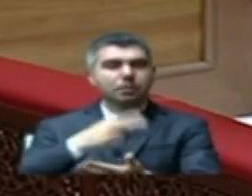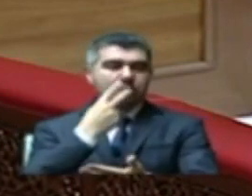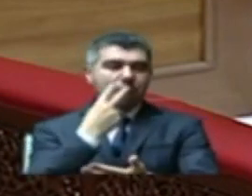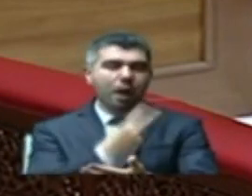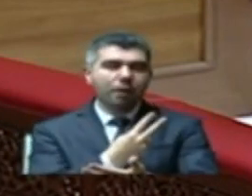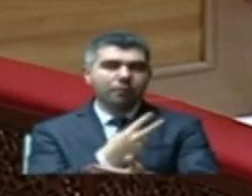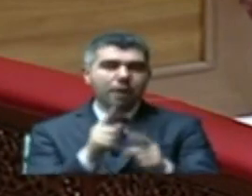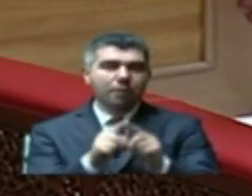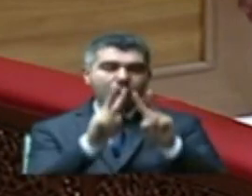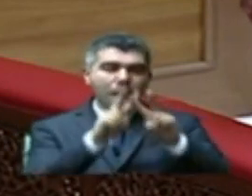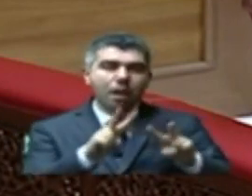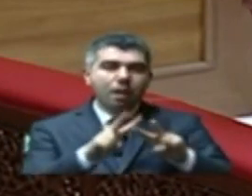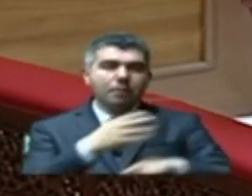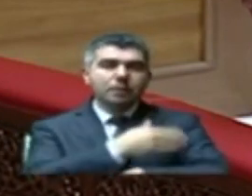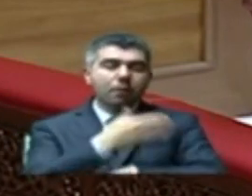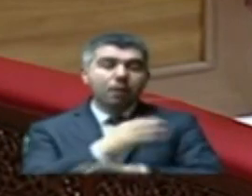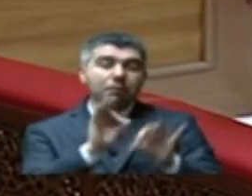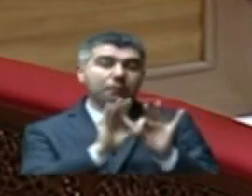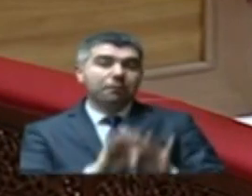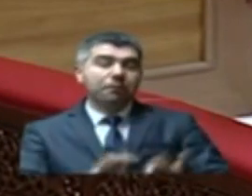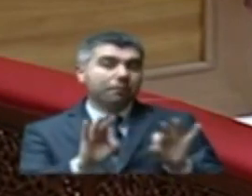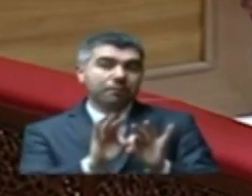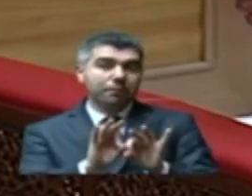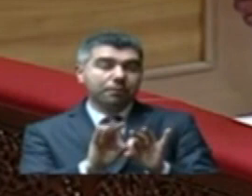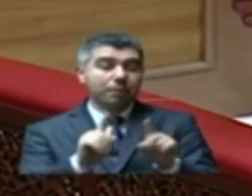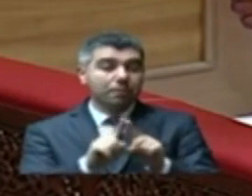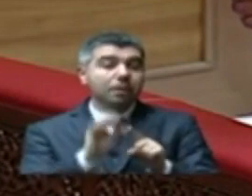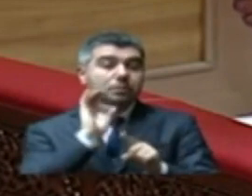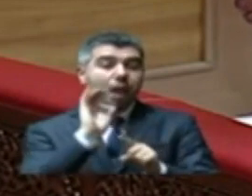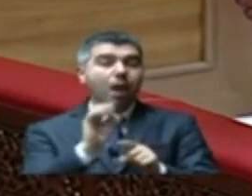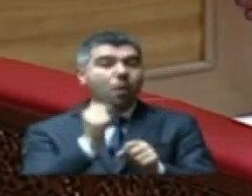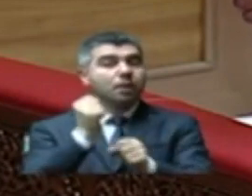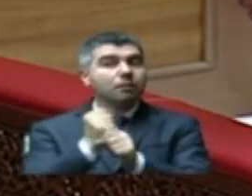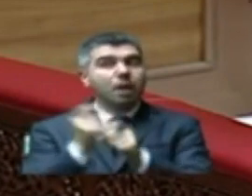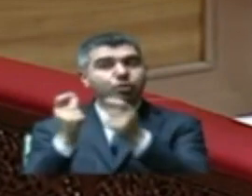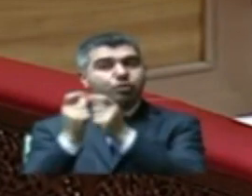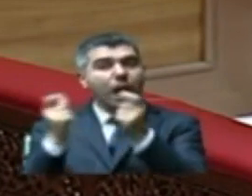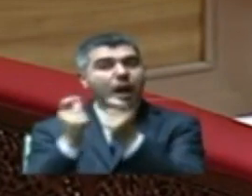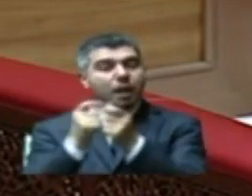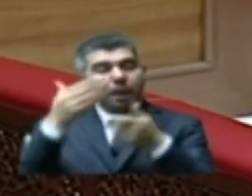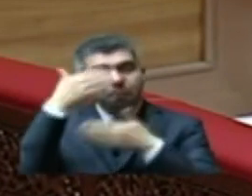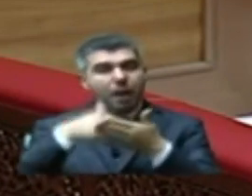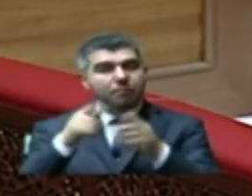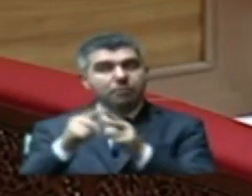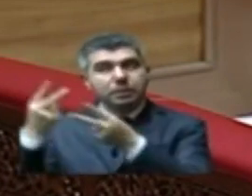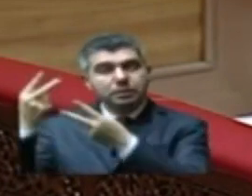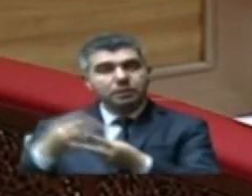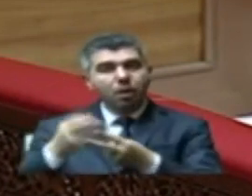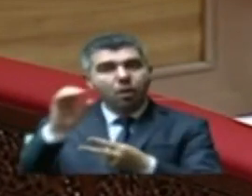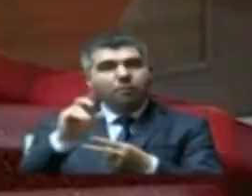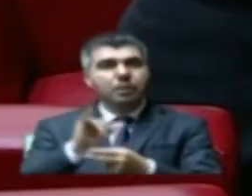غير هذا، ولهذا كنطلبوا منكم حماية المنتوج الوطني من المنافسة الخارجية.